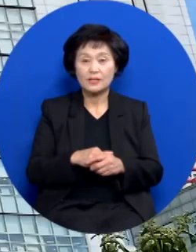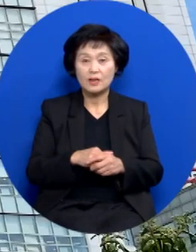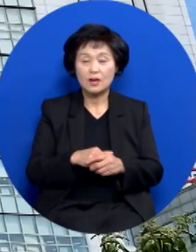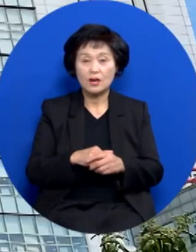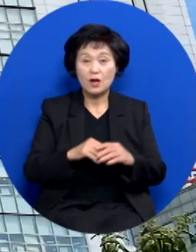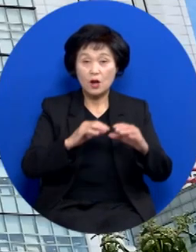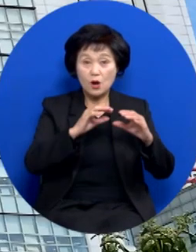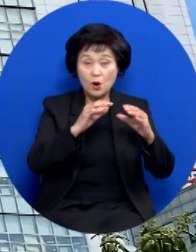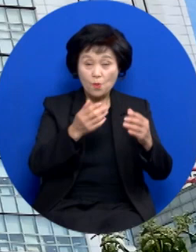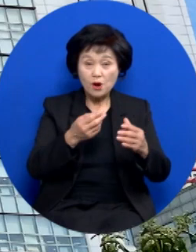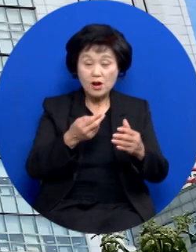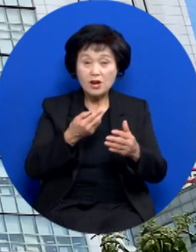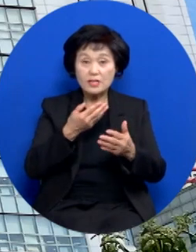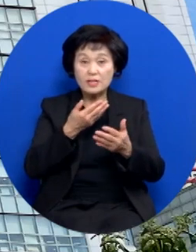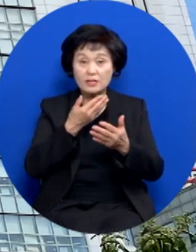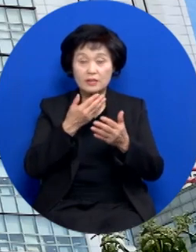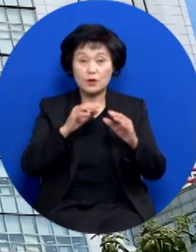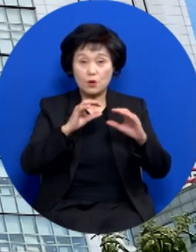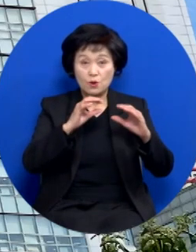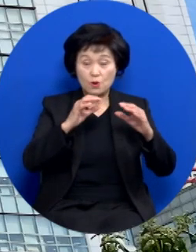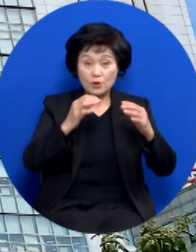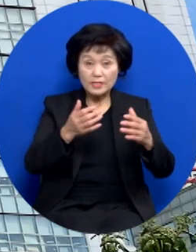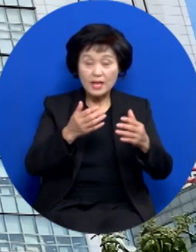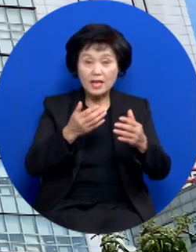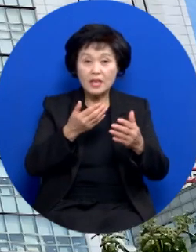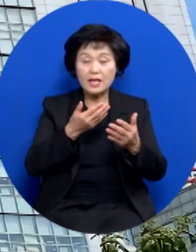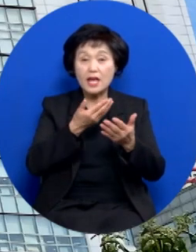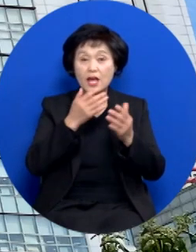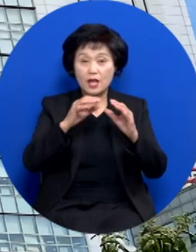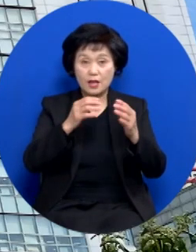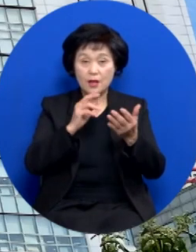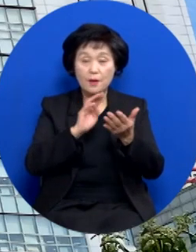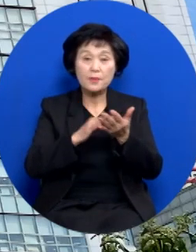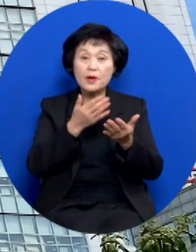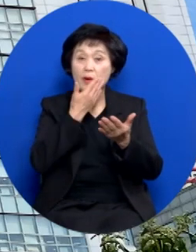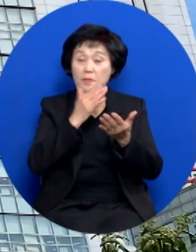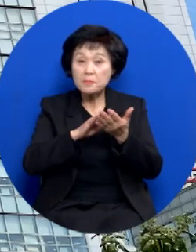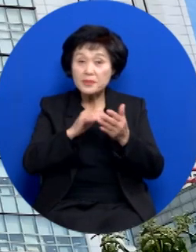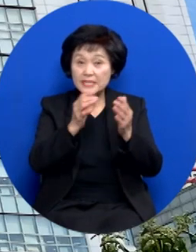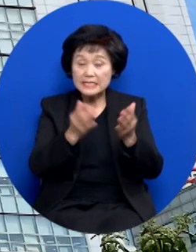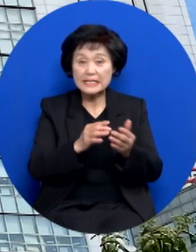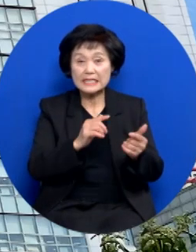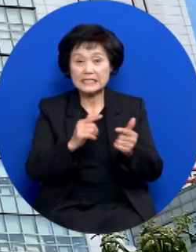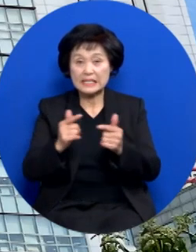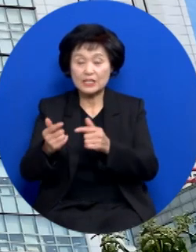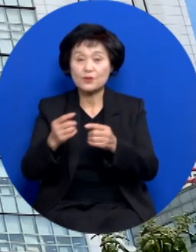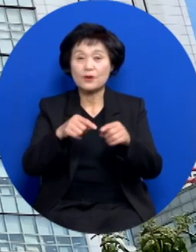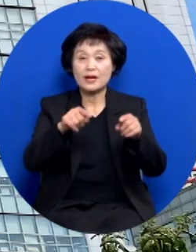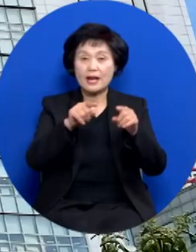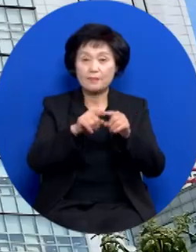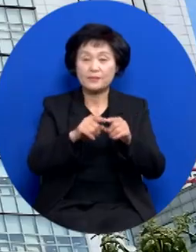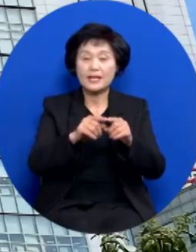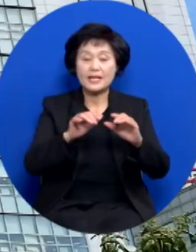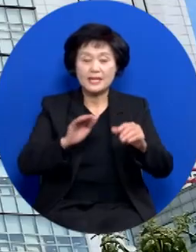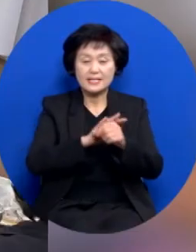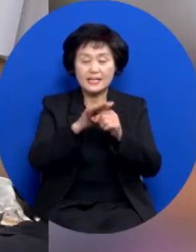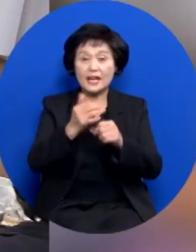월드 뷰티엔즈와 대흥동 교동 종교협의회 해 돋는 마을이 사랑의 독거어르신 효도잔치를